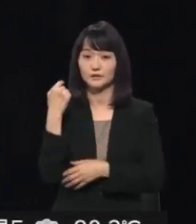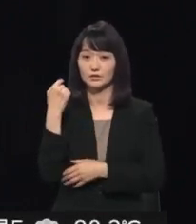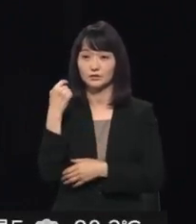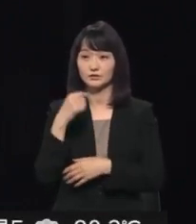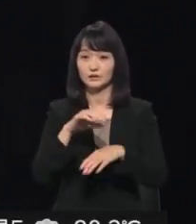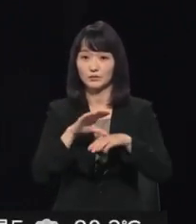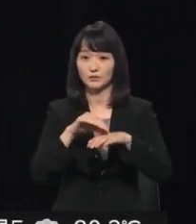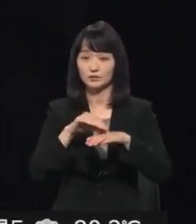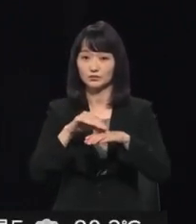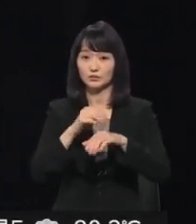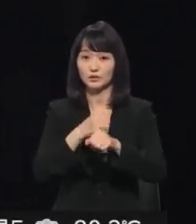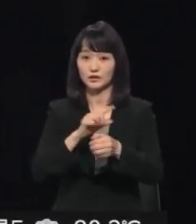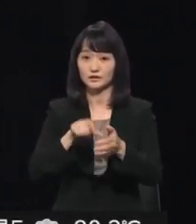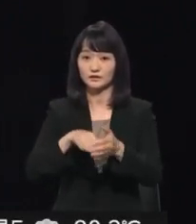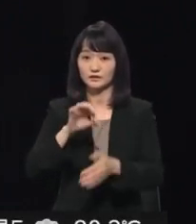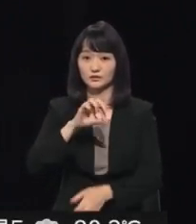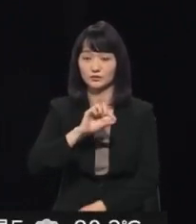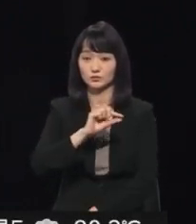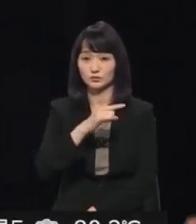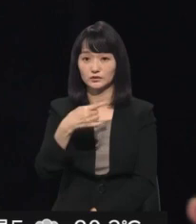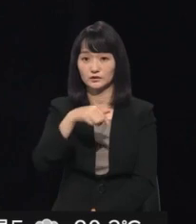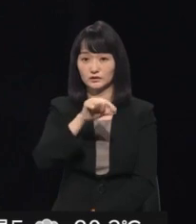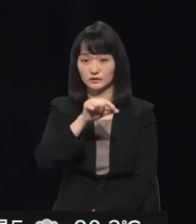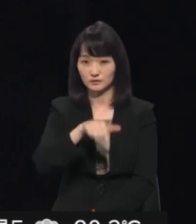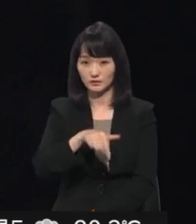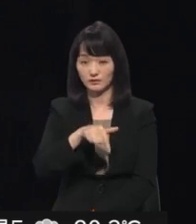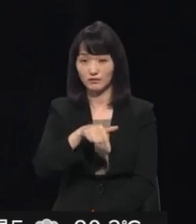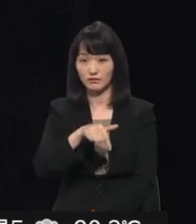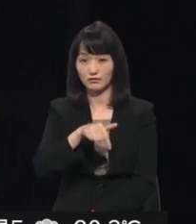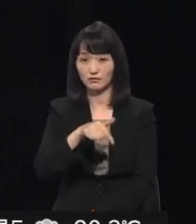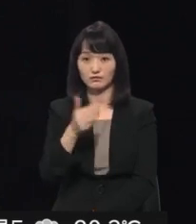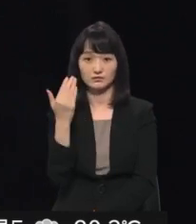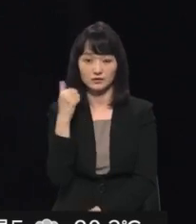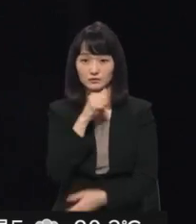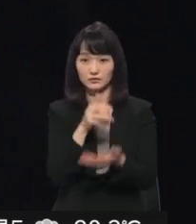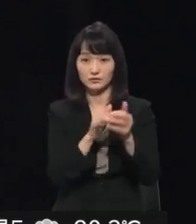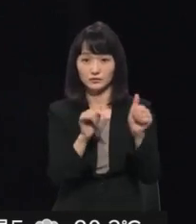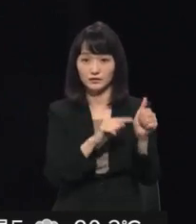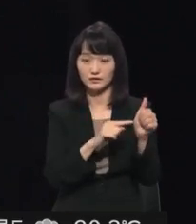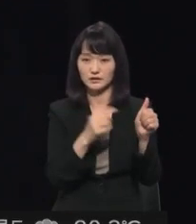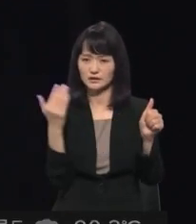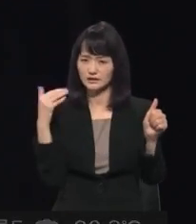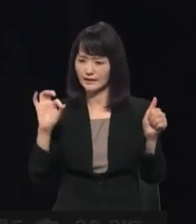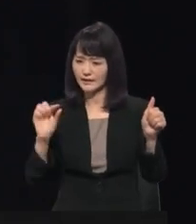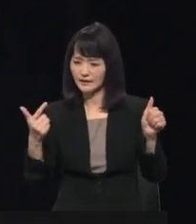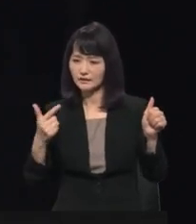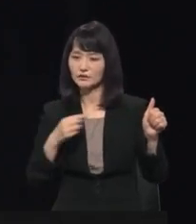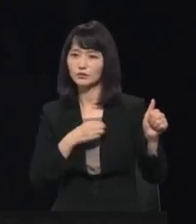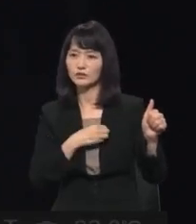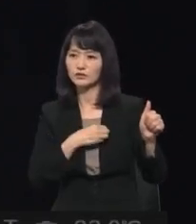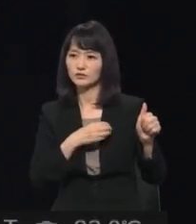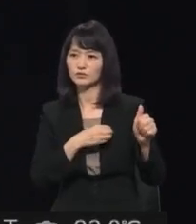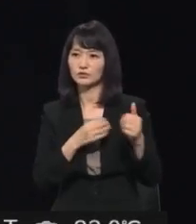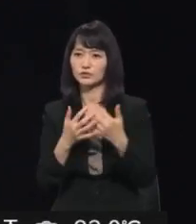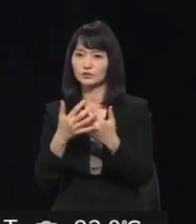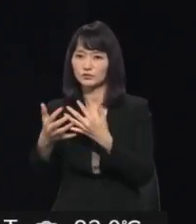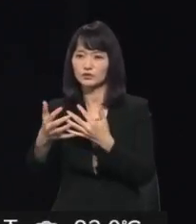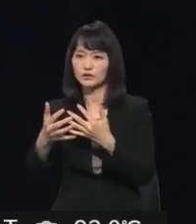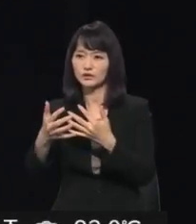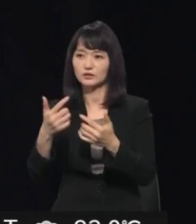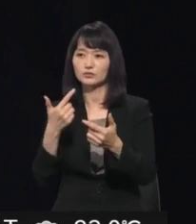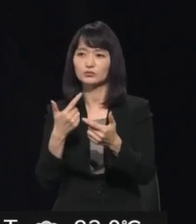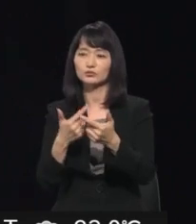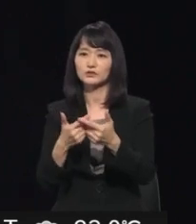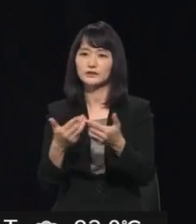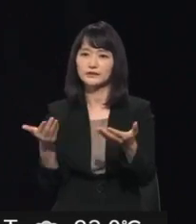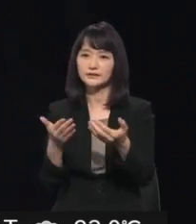방송중에 윤희석 전 대변인이 어 이전에 안천 수원이 의총 하다가 나중에 부산의 무슨 일정이 또 같다